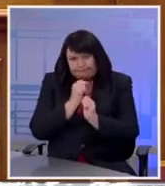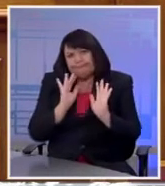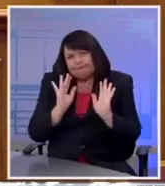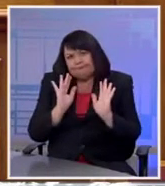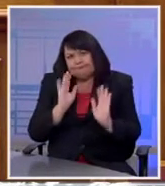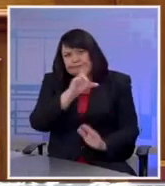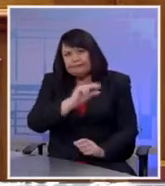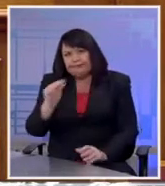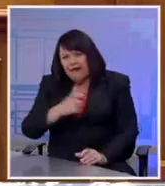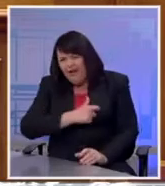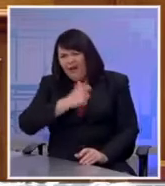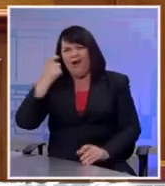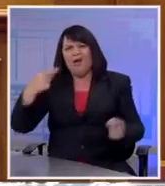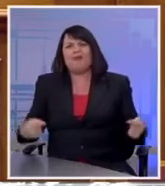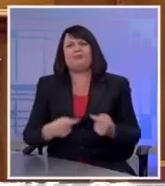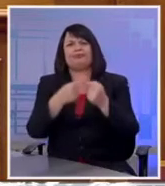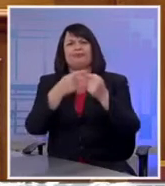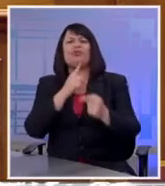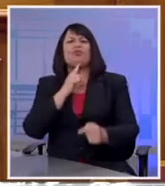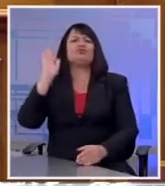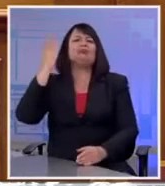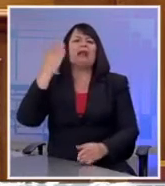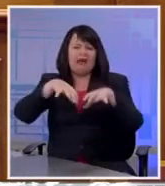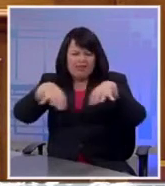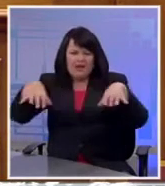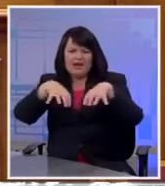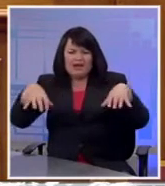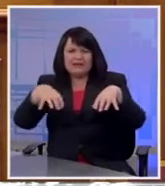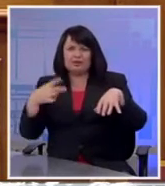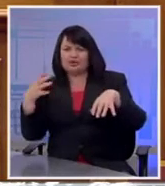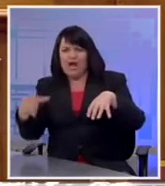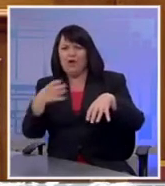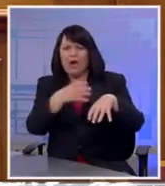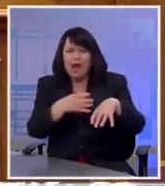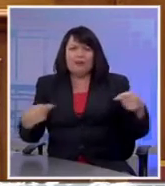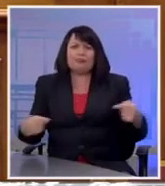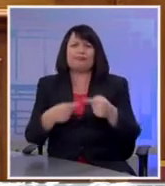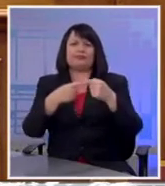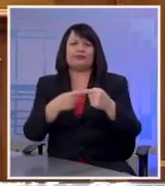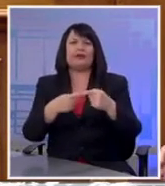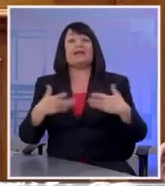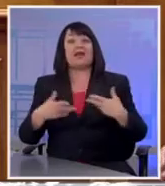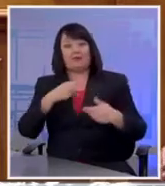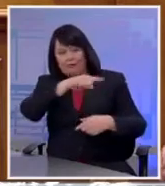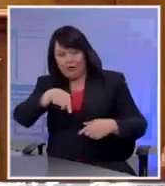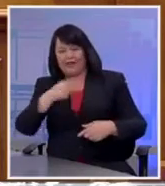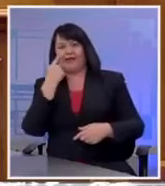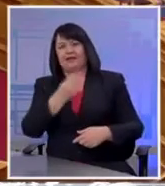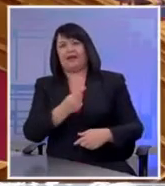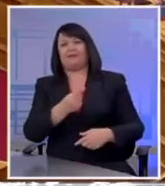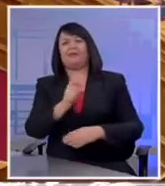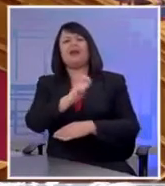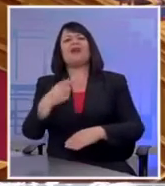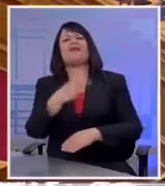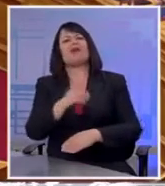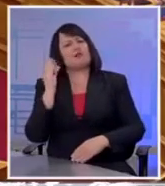οξύς και να γυρίζουμε πάλι σε μέρες διχασμού και δικοματισμού. Και χαίρομαι που τα ακούει από κοντά. Αλλά και από το γραφείο του